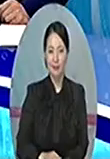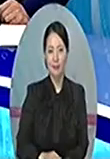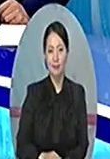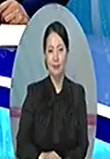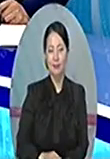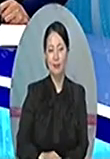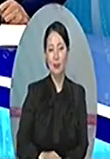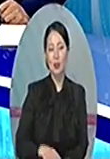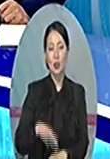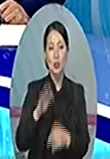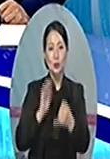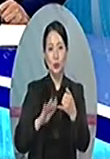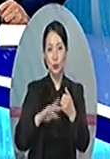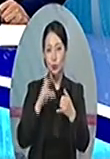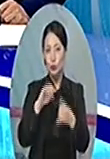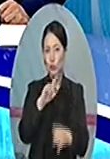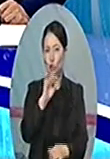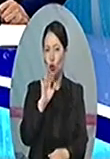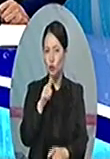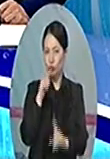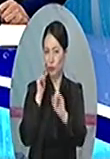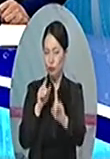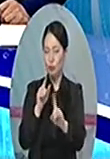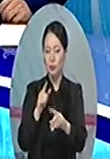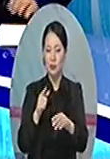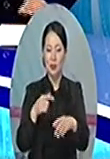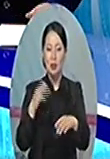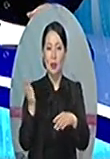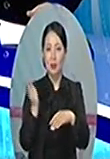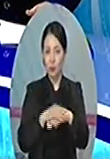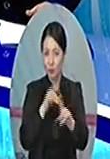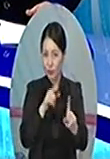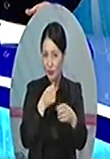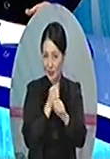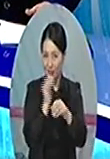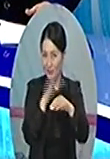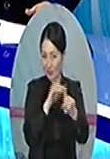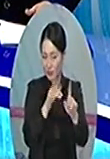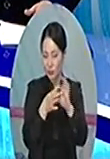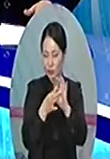Сүүлийн үед зөриг агсны амнасыг хохироосон гэмт хэргийг шүүсэн шүүх хурлууд олонний анхаарлыг татаад